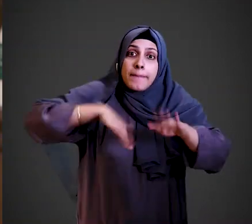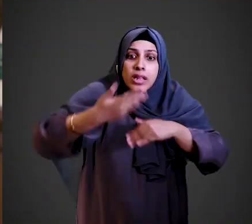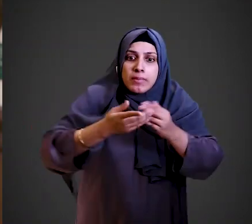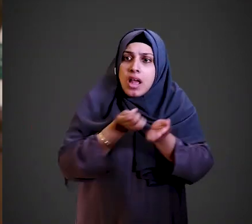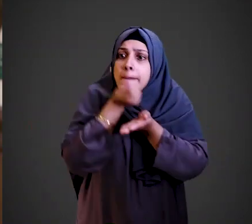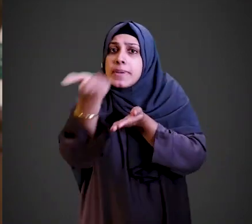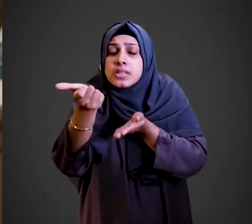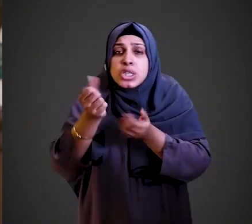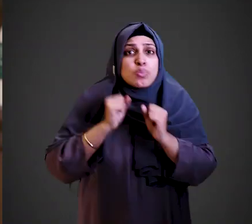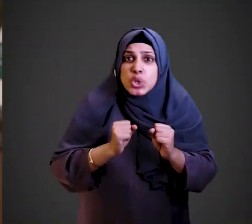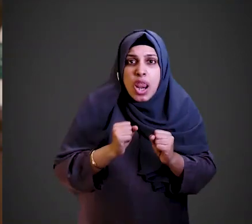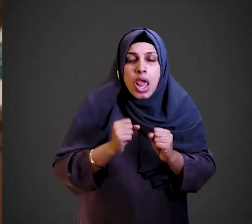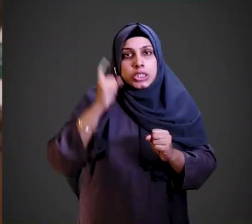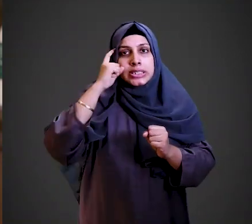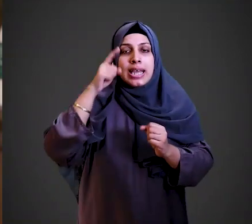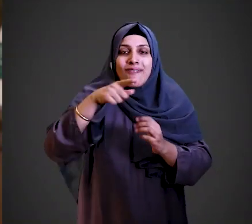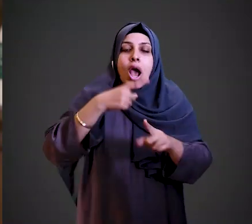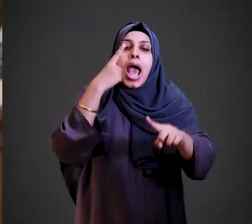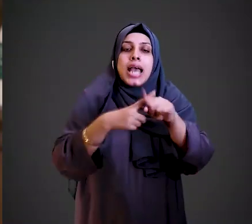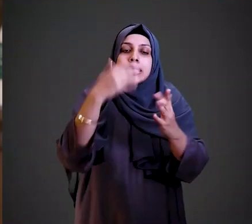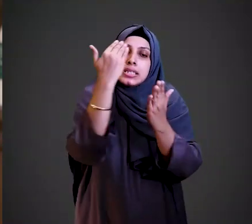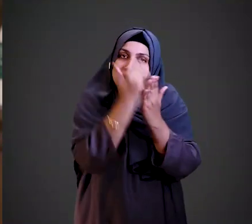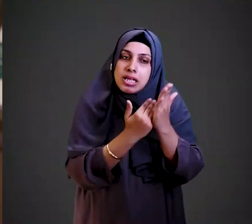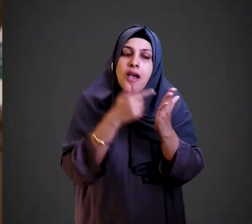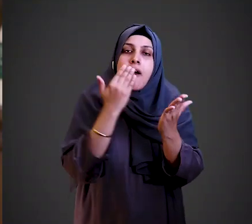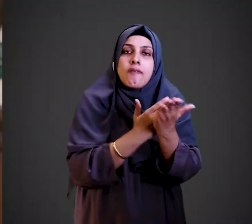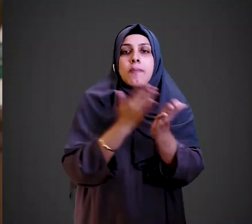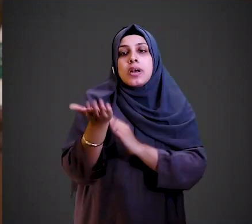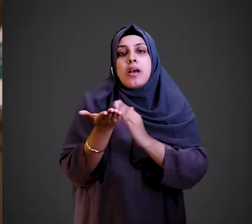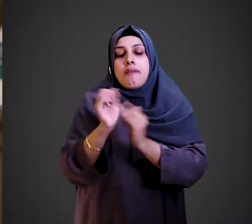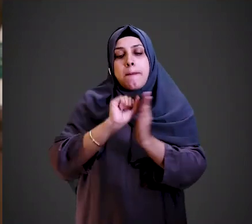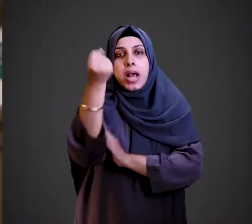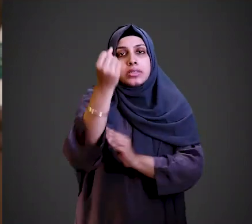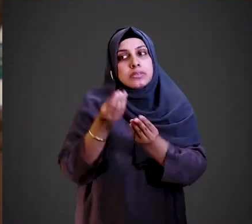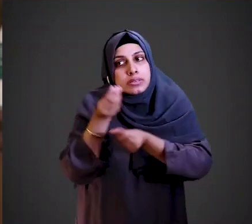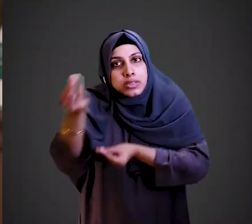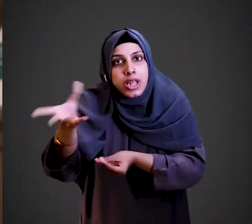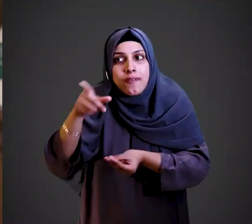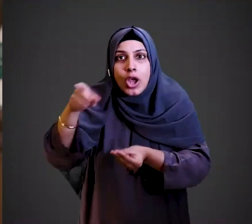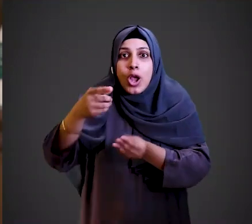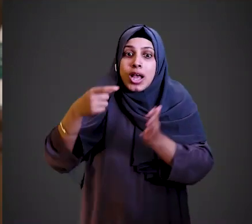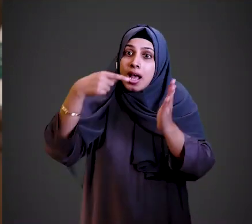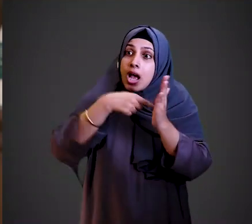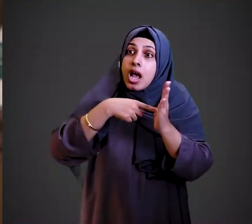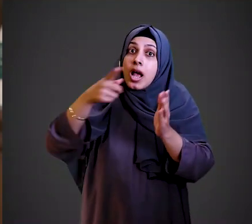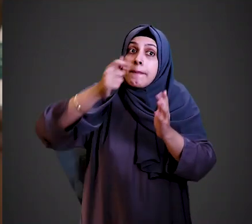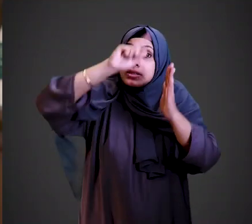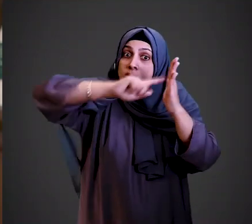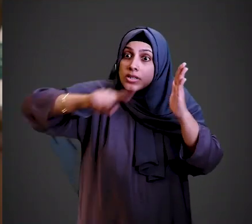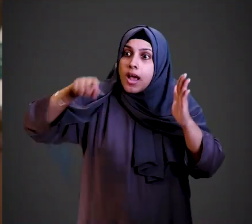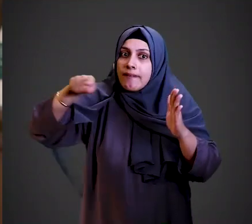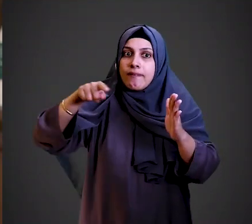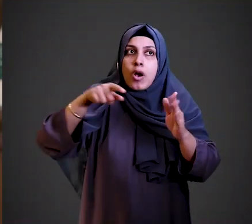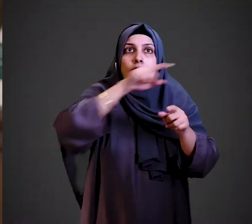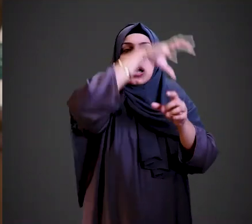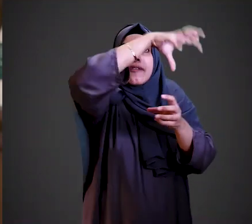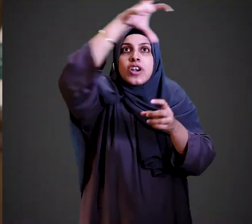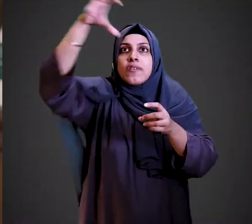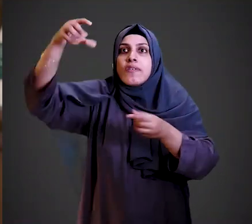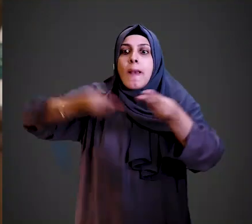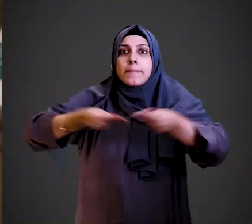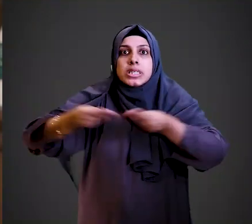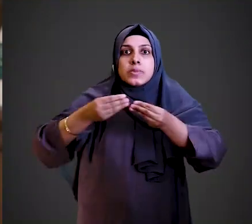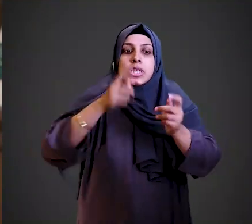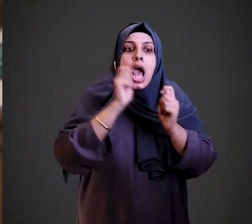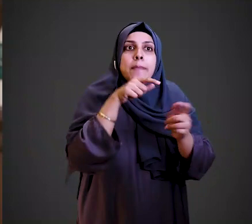اور اس کا ریفنڈ نہیں دے پاتی تو ایک ایگزیمپشن سرٹیفکیٹ دے دیا جائے ان لوگوں کو جو کہ اسپیشل اکنامک زونز میں آپریٹ کر رہے